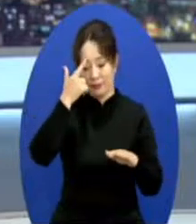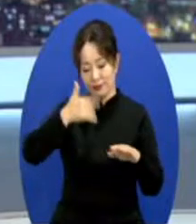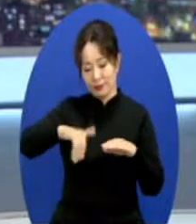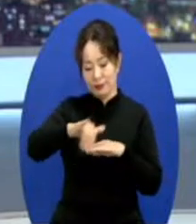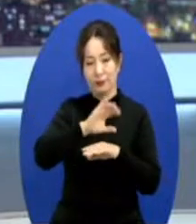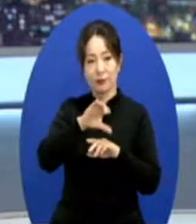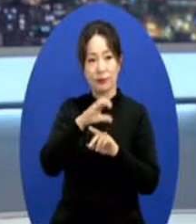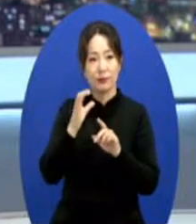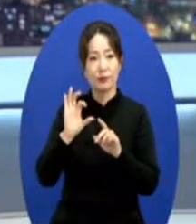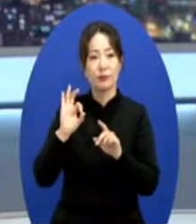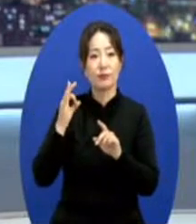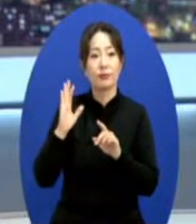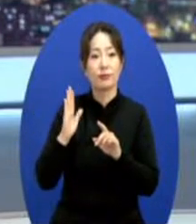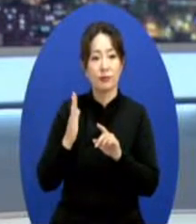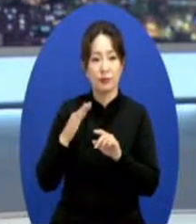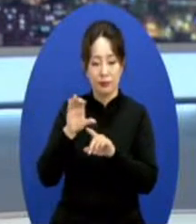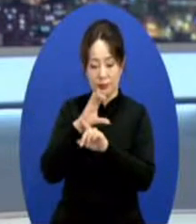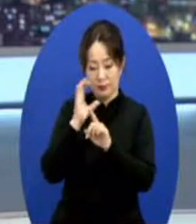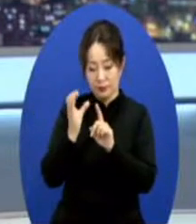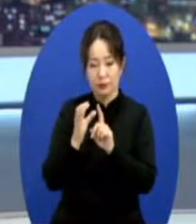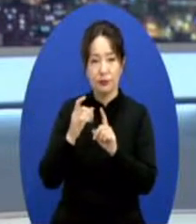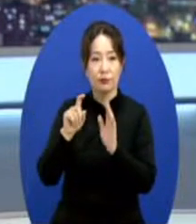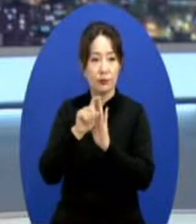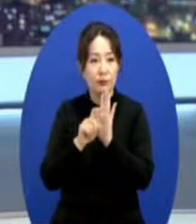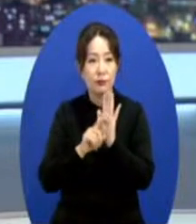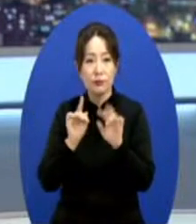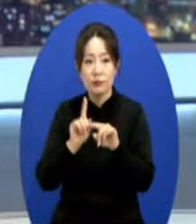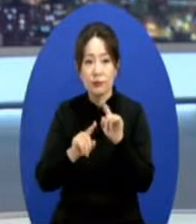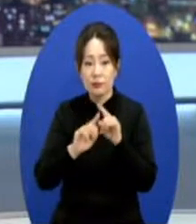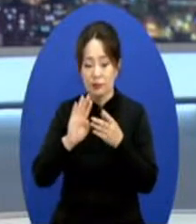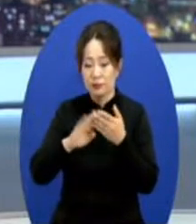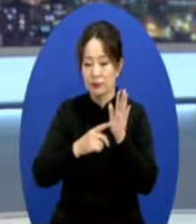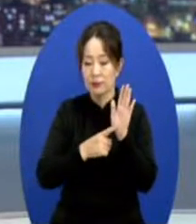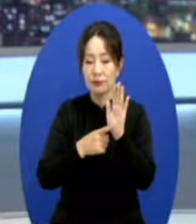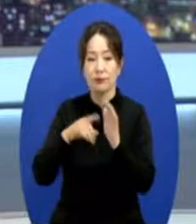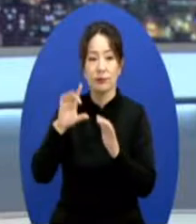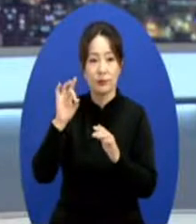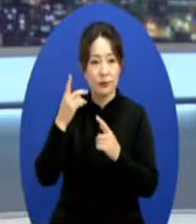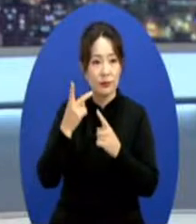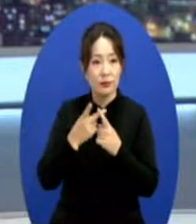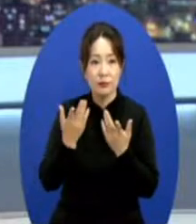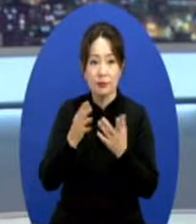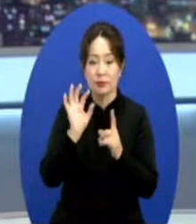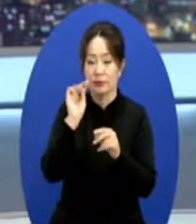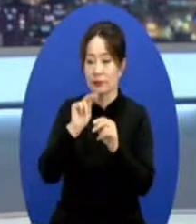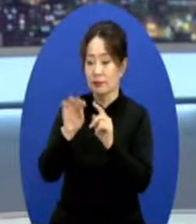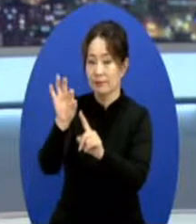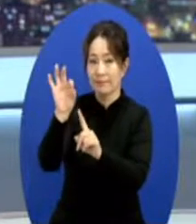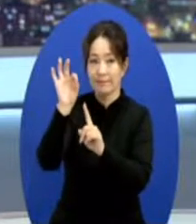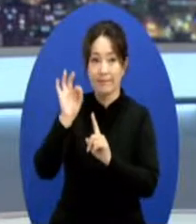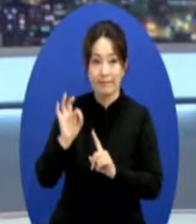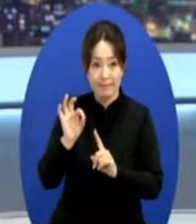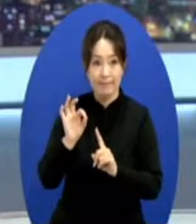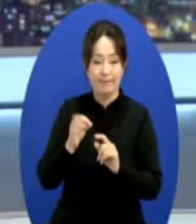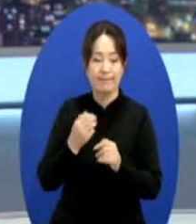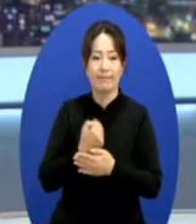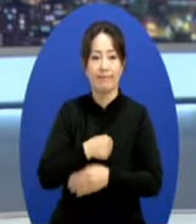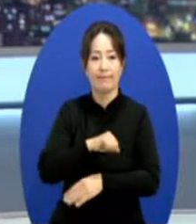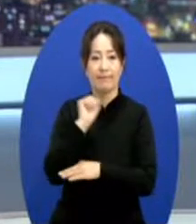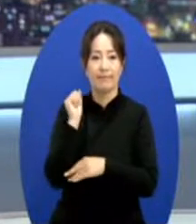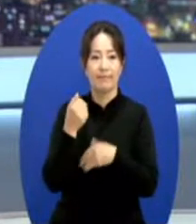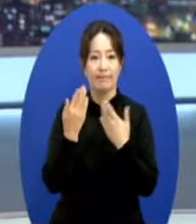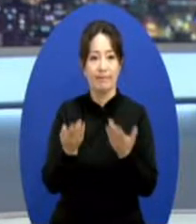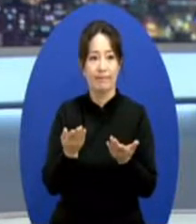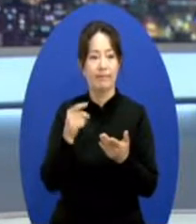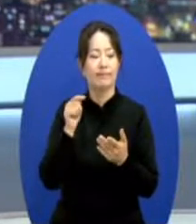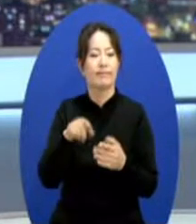Үндэсний өв соёлоо төв хөдөлмжлэгийг илэрхийлсэн шилдэг бүтээл хөтөлбөрийг олны хүртэл болгосон телевиз, радио шалгуулж өнөөдөр урамшууллаа. Монгол улсын ерхий